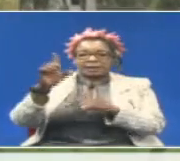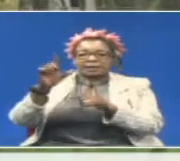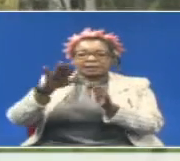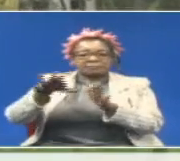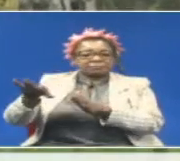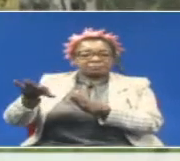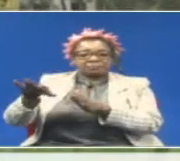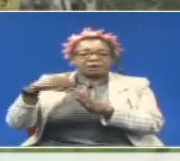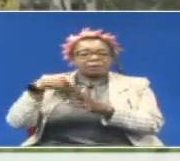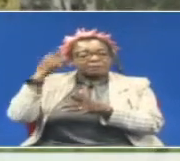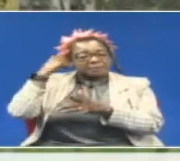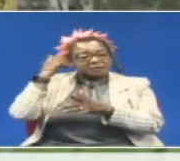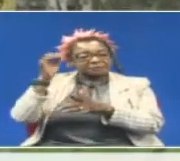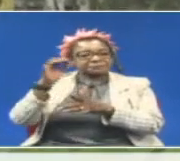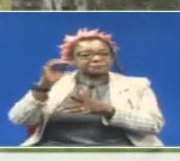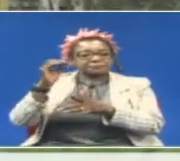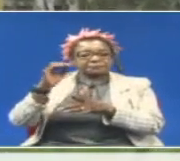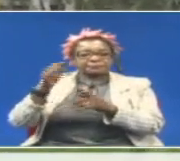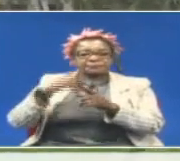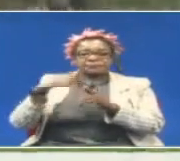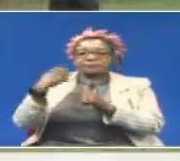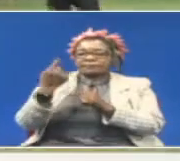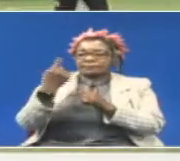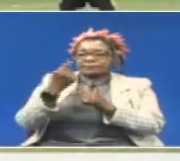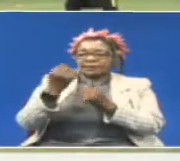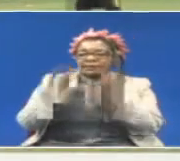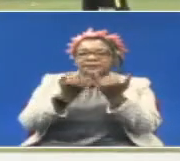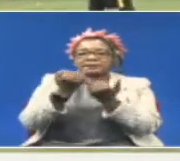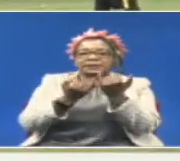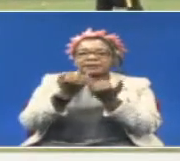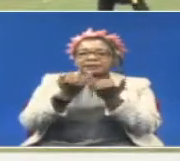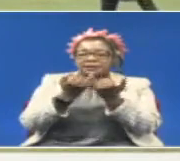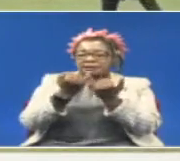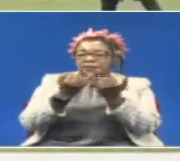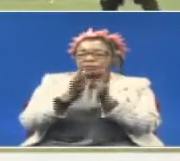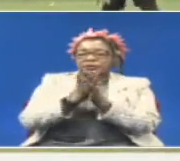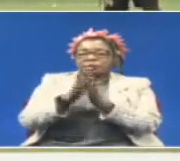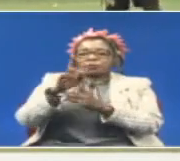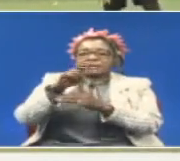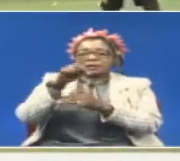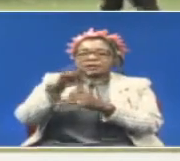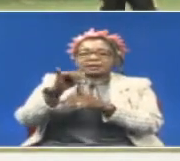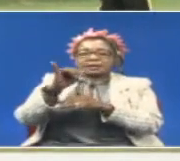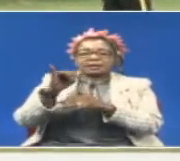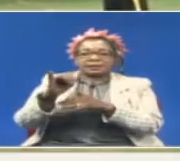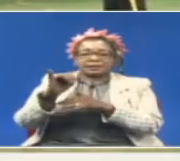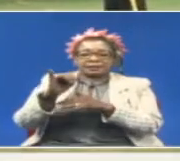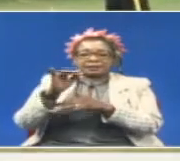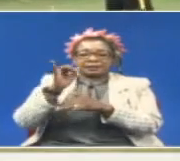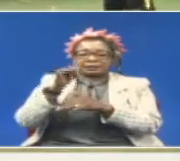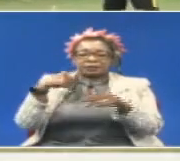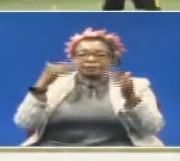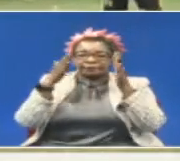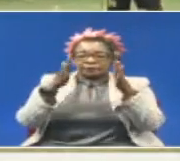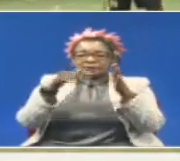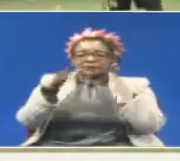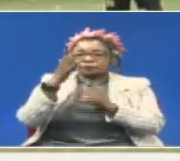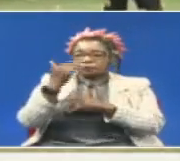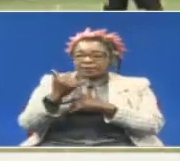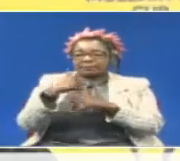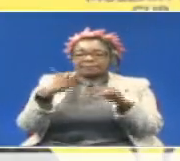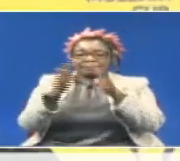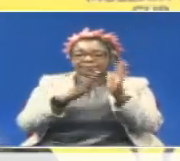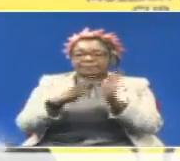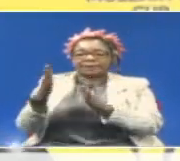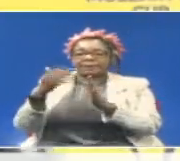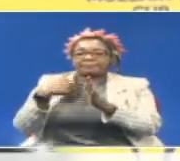not in our mind now. But only Saturday against Ulinzi. That's our focus. And that's why I prepare